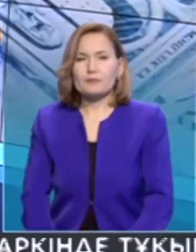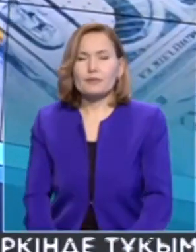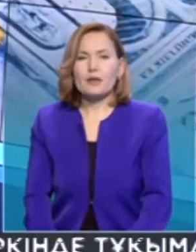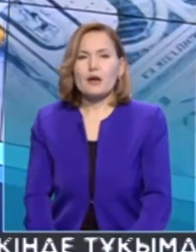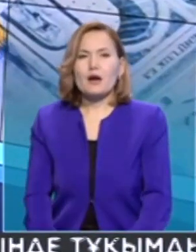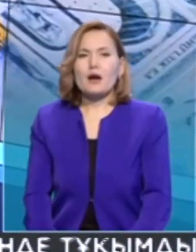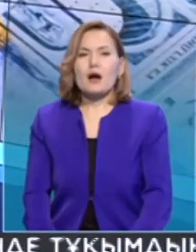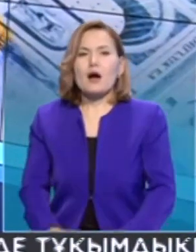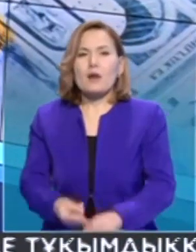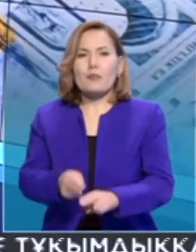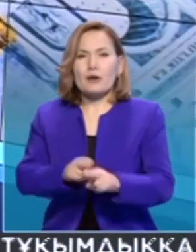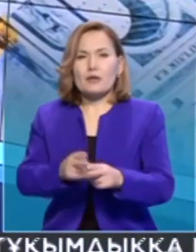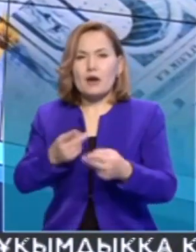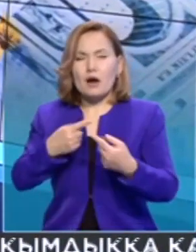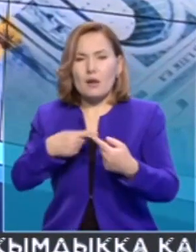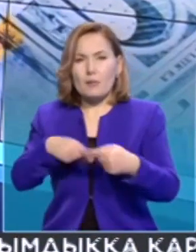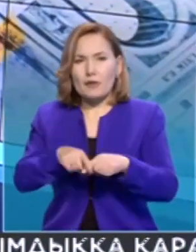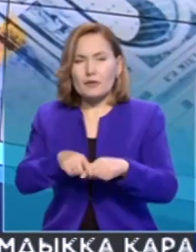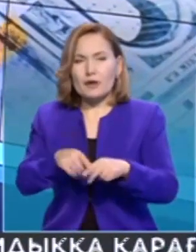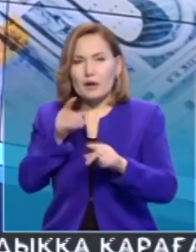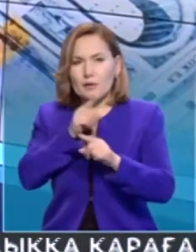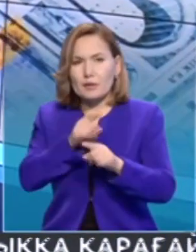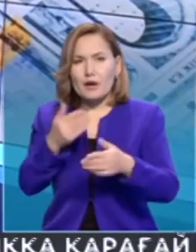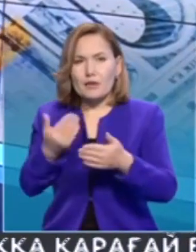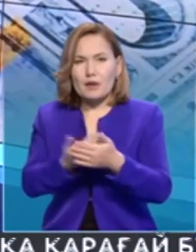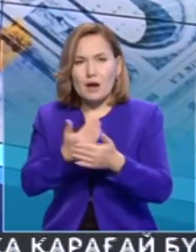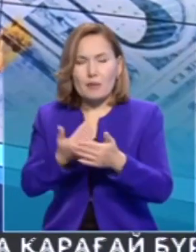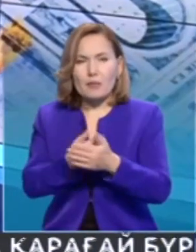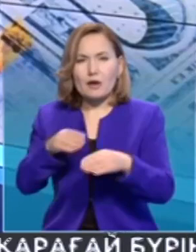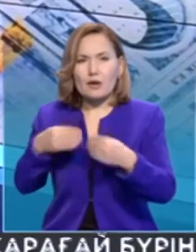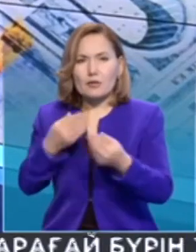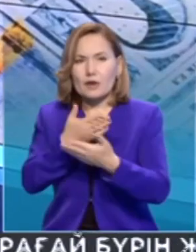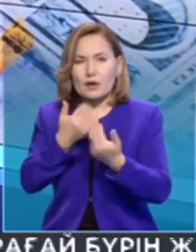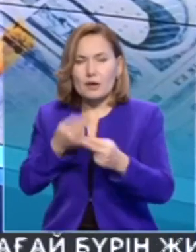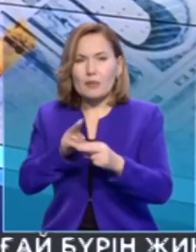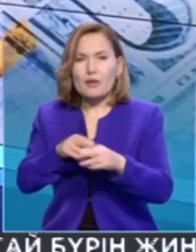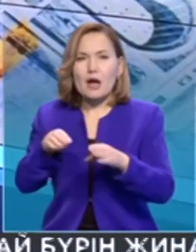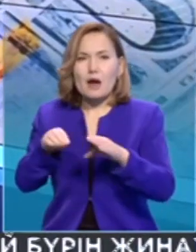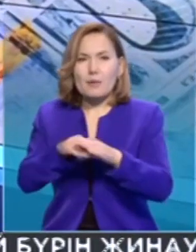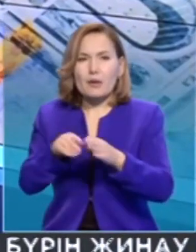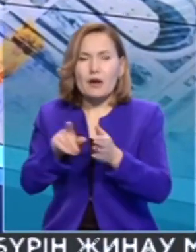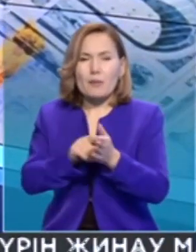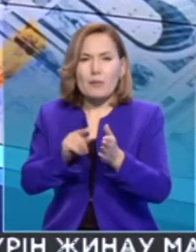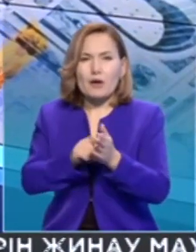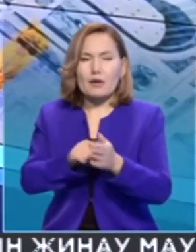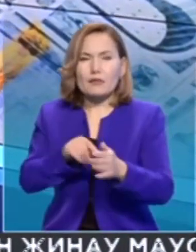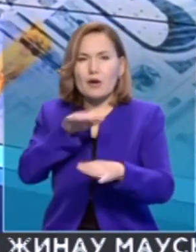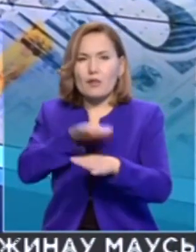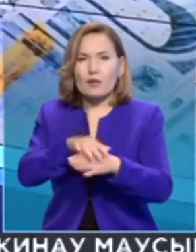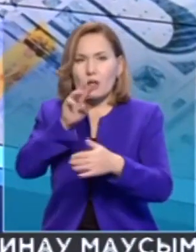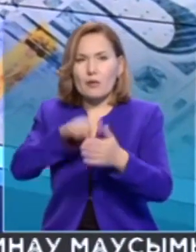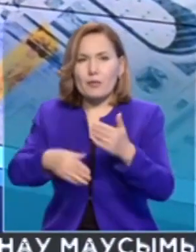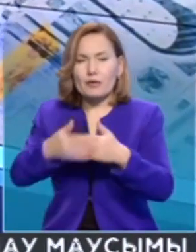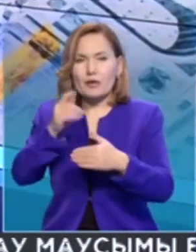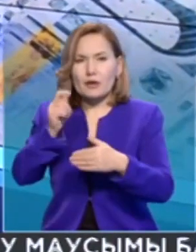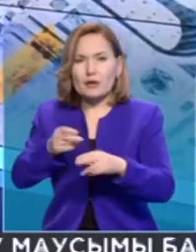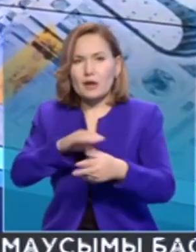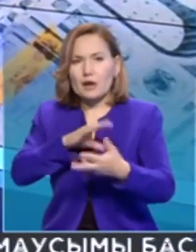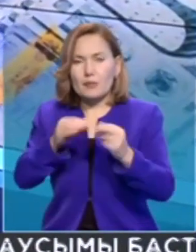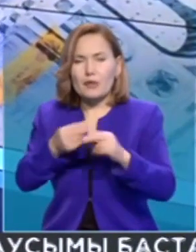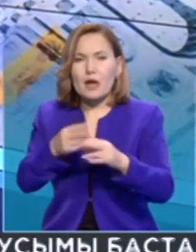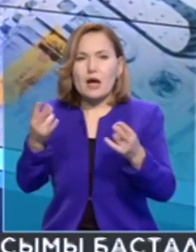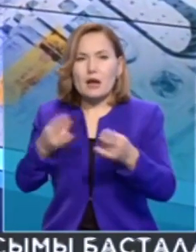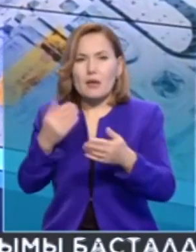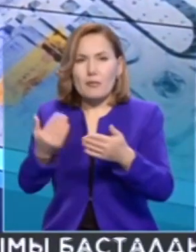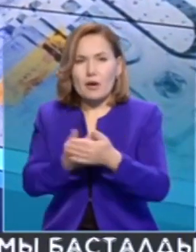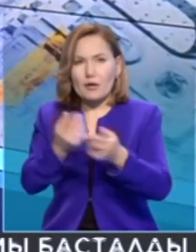бәсекелестікті қорғау және дамыту агенттігіне уақытында ақпарат бермеген үшін бірыңғай жинақтаушы зейнетақы қорына айыппұл салынды. Тергеп-тексеру кезінде